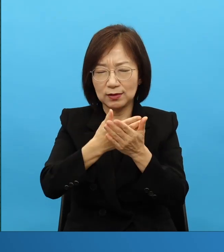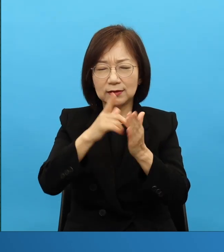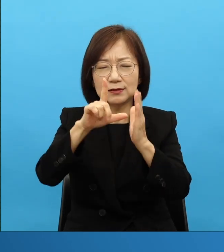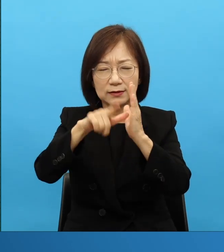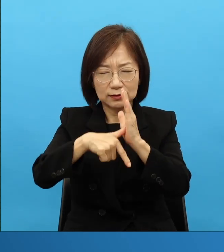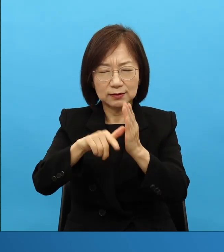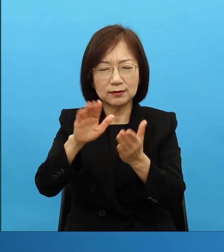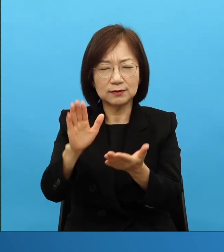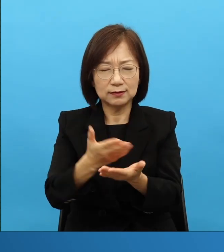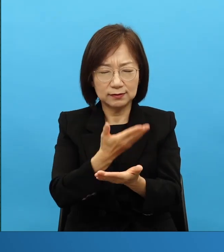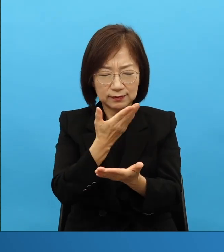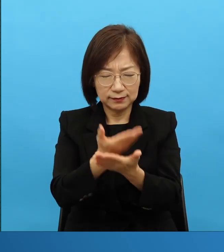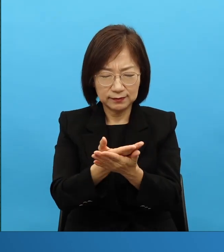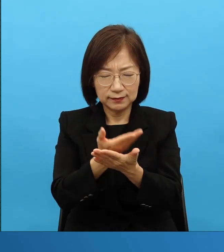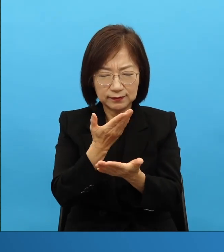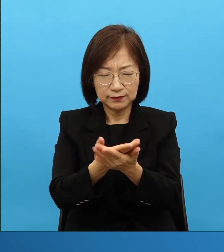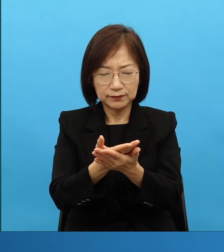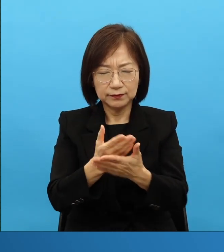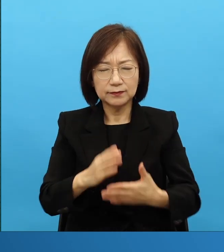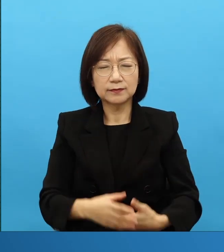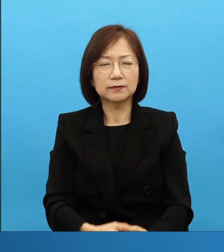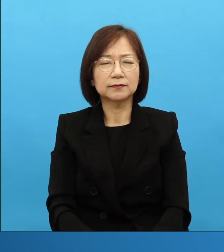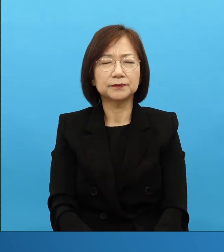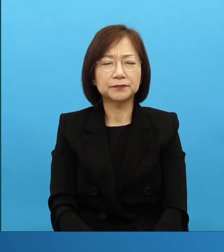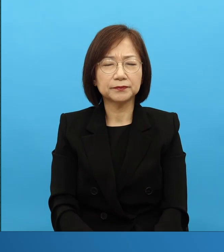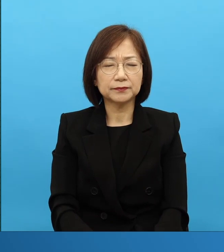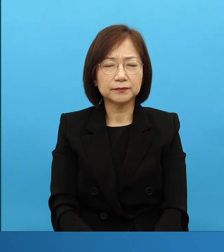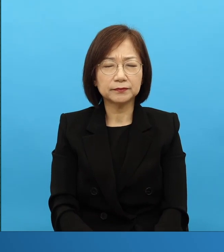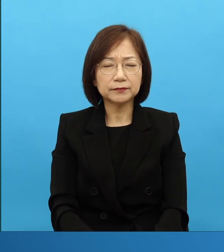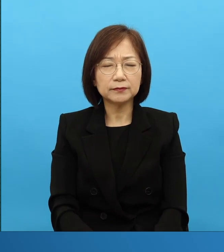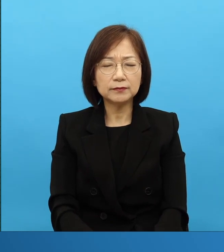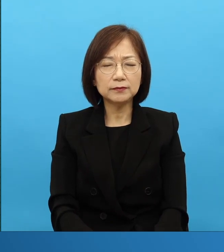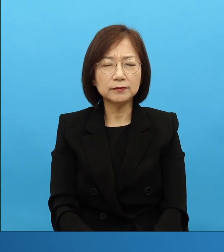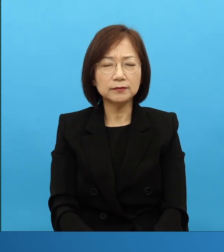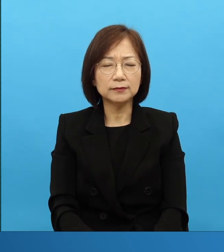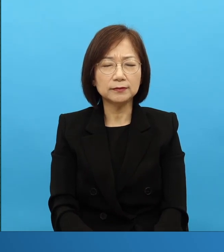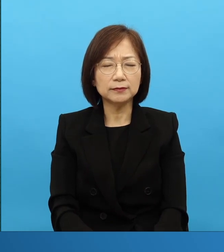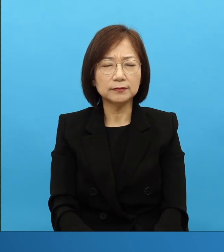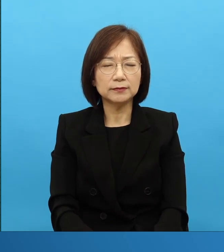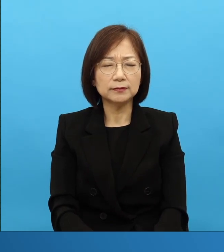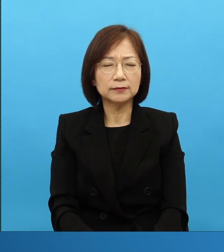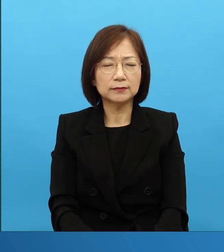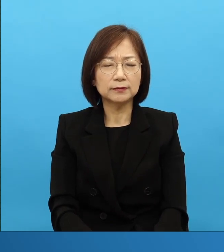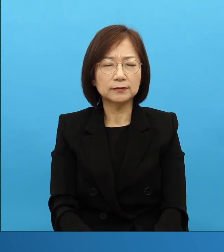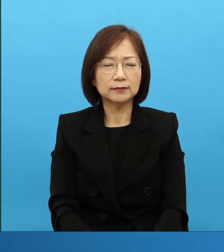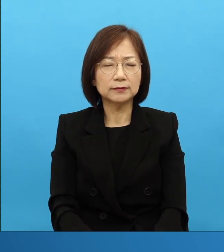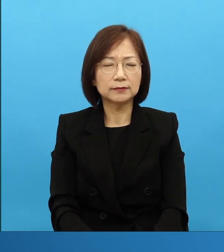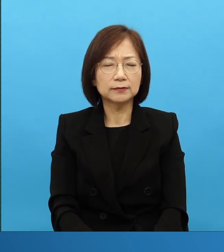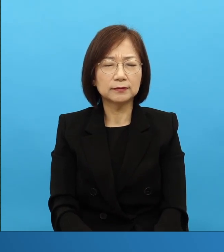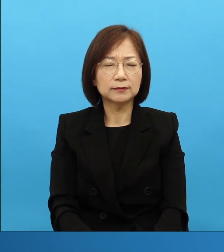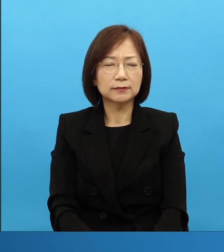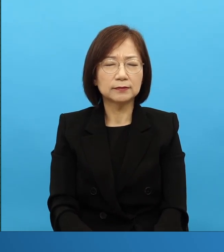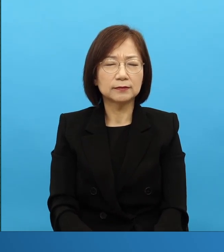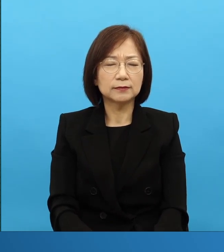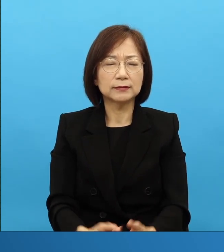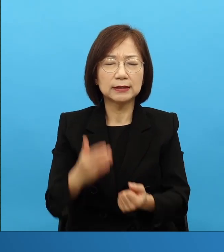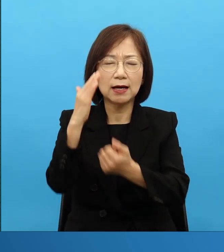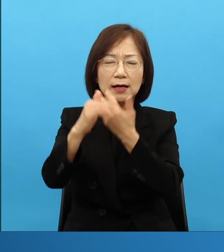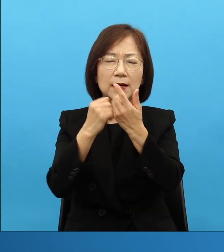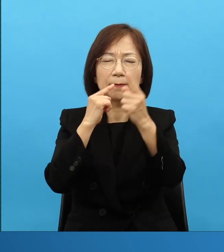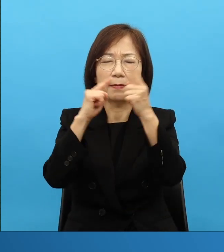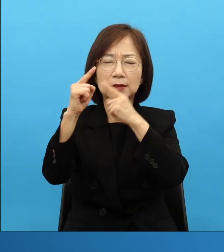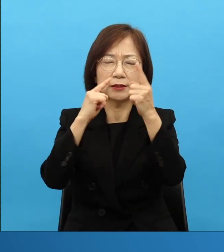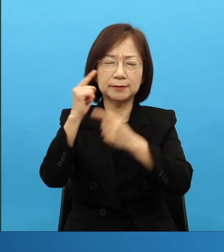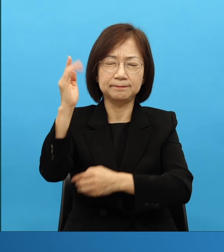thankfulness bloom like a lily, to be a festival of healing and restoration. 아버지의 말씀을 대언하시는 유광수